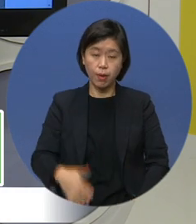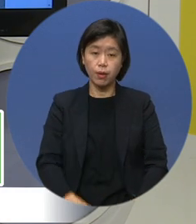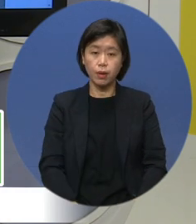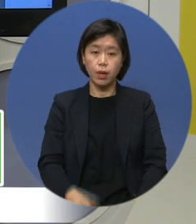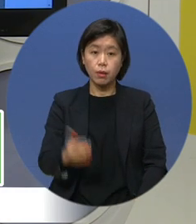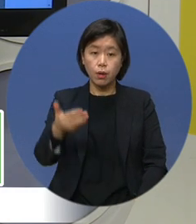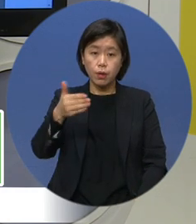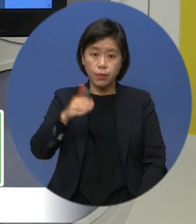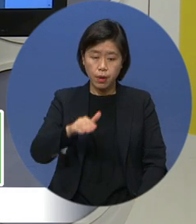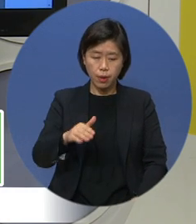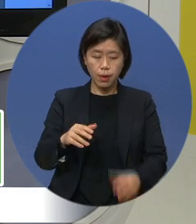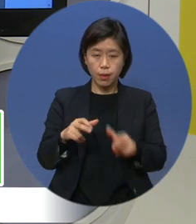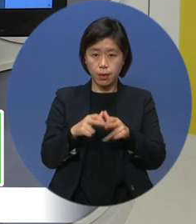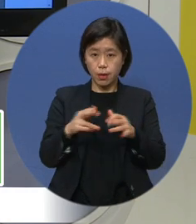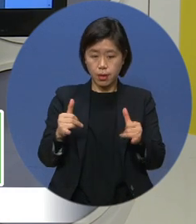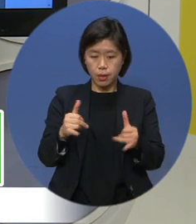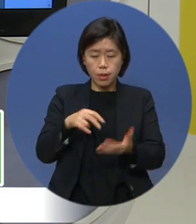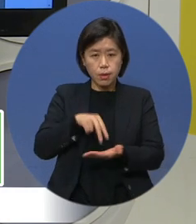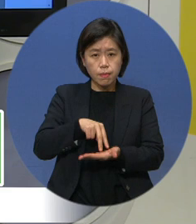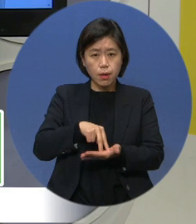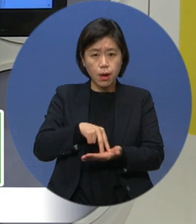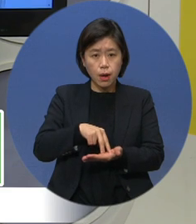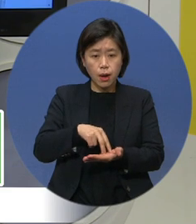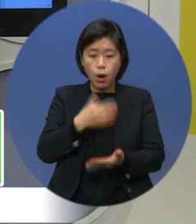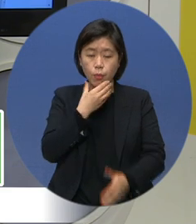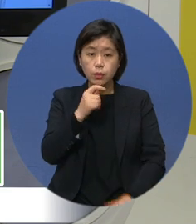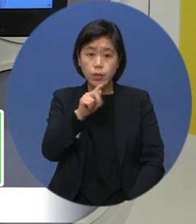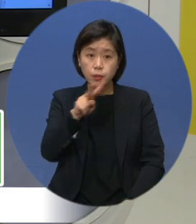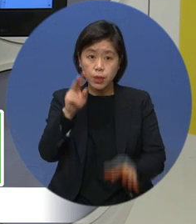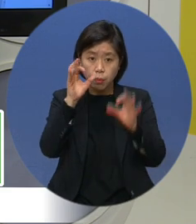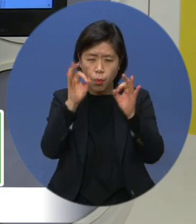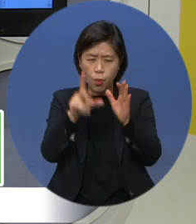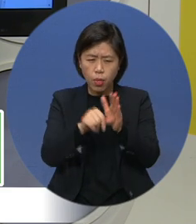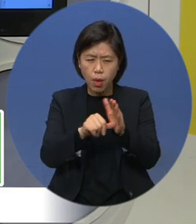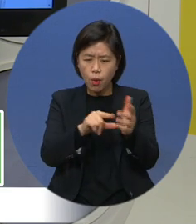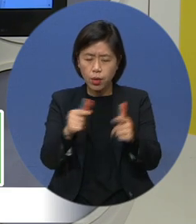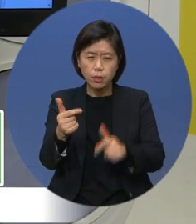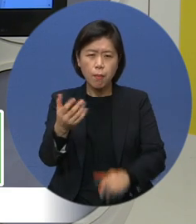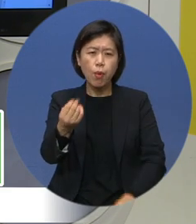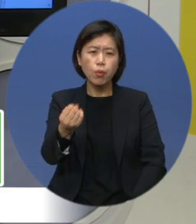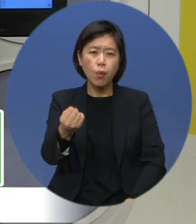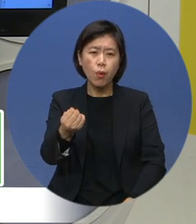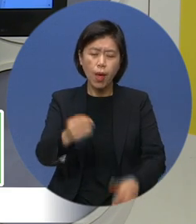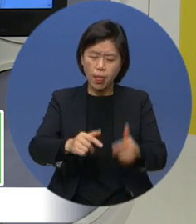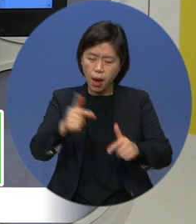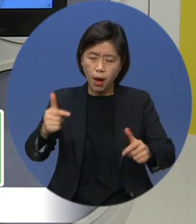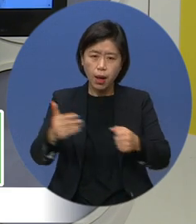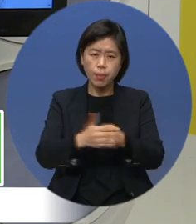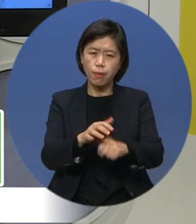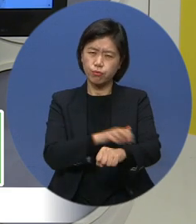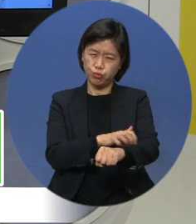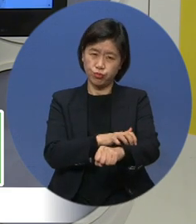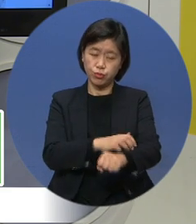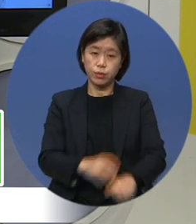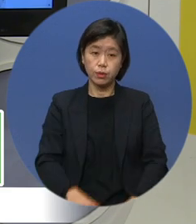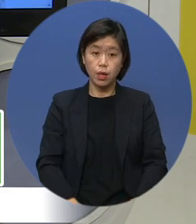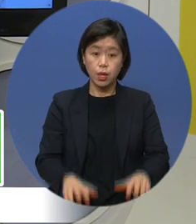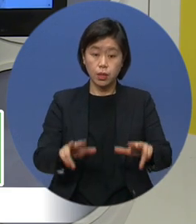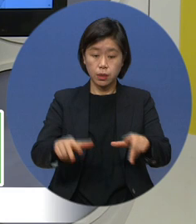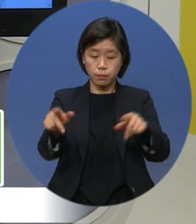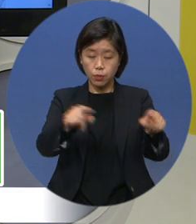복지 tv 를 시청하려면 어려움이 있다는 문제가 있습니다 현재의 전국의 송출 되고는 있지만